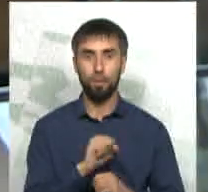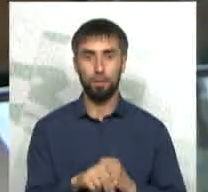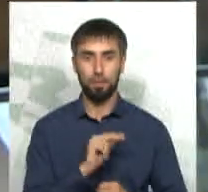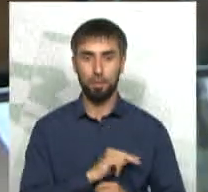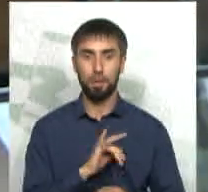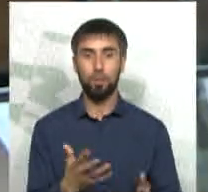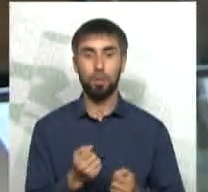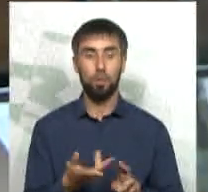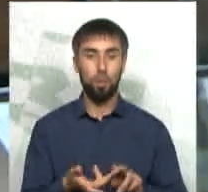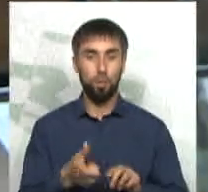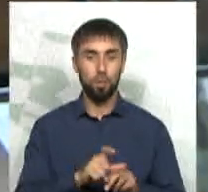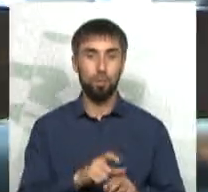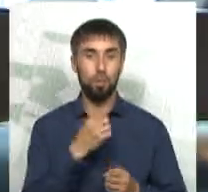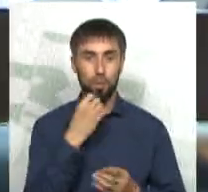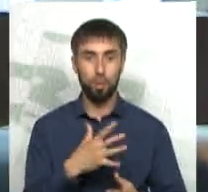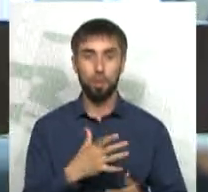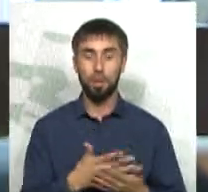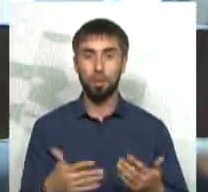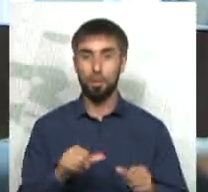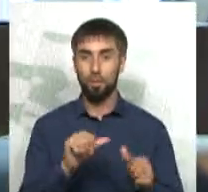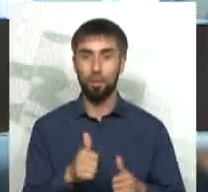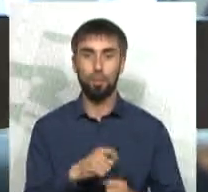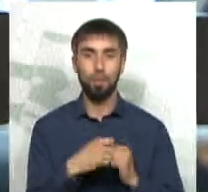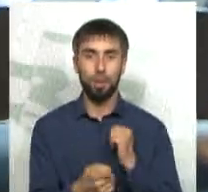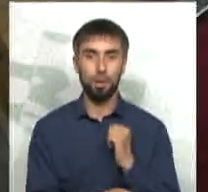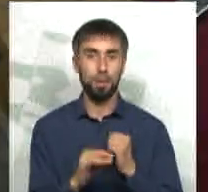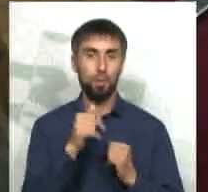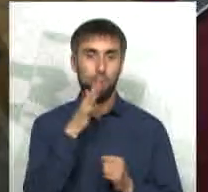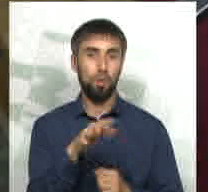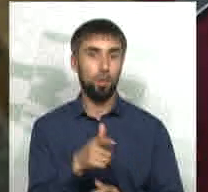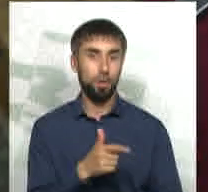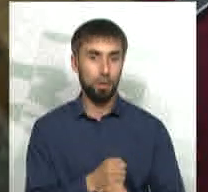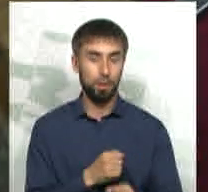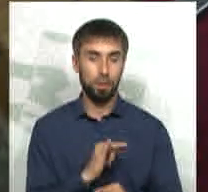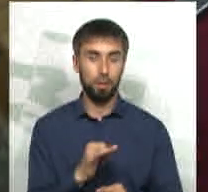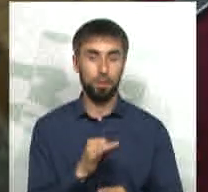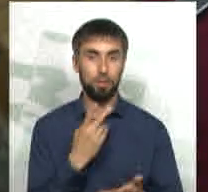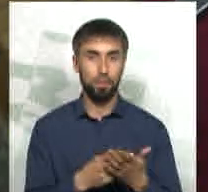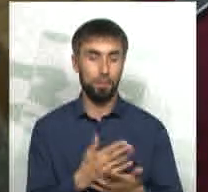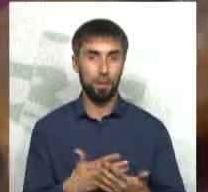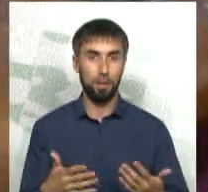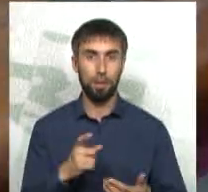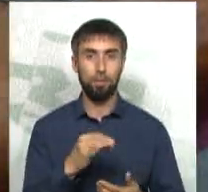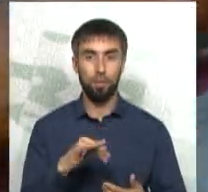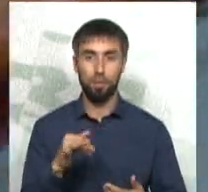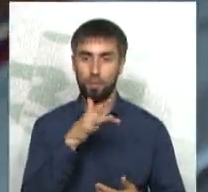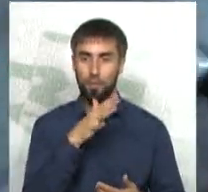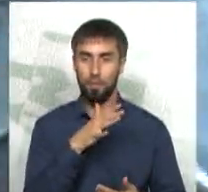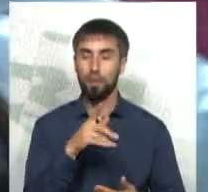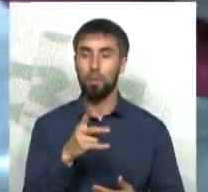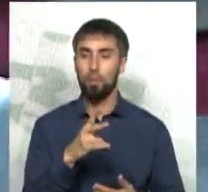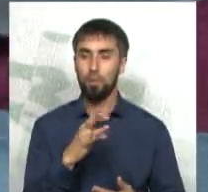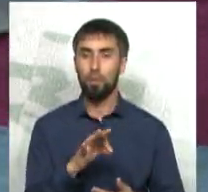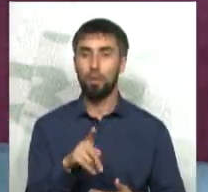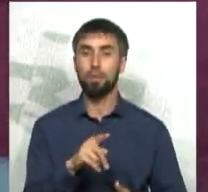И получается это очень даже хорошо. Разные по форме, материалу, из которого они изготовлены, и отображают разные эпохи. Но принадлежат